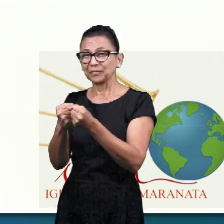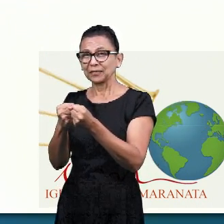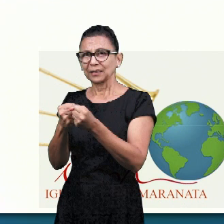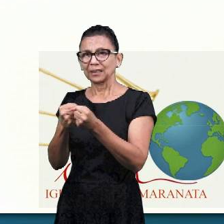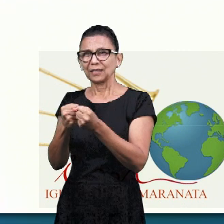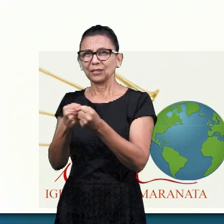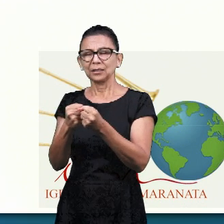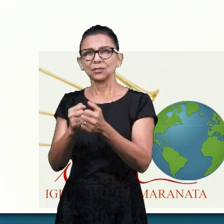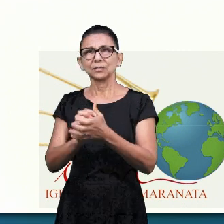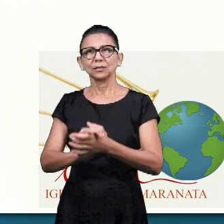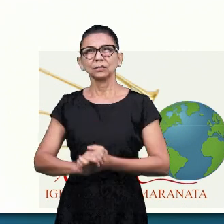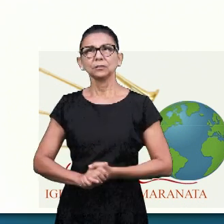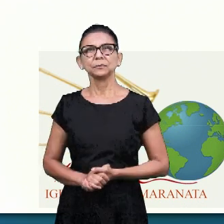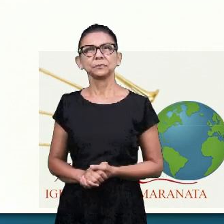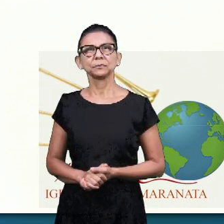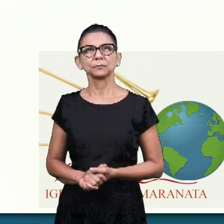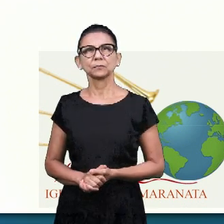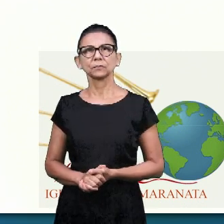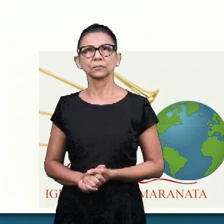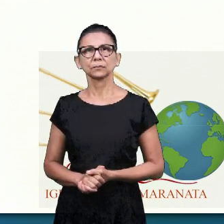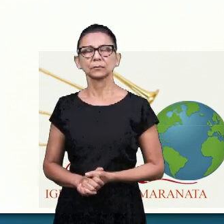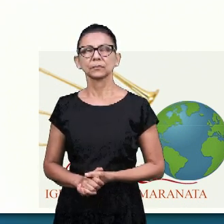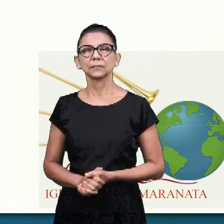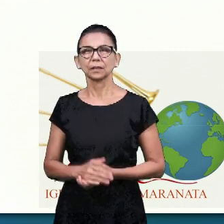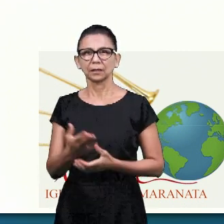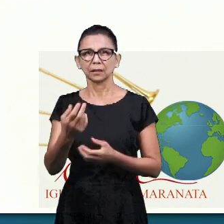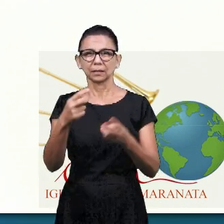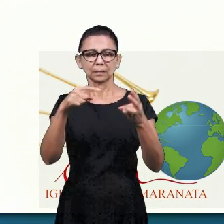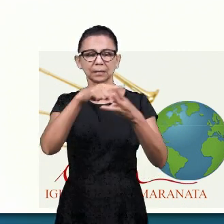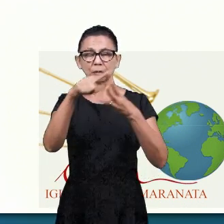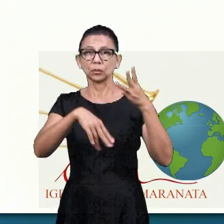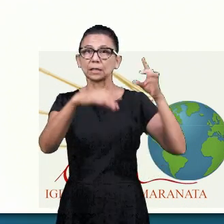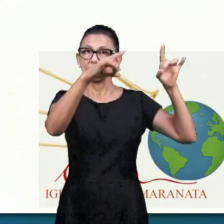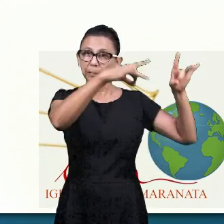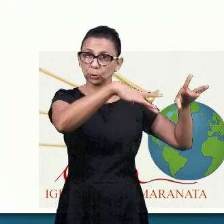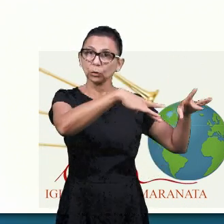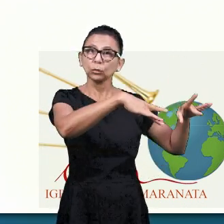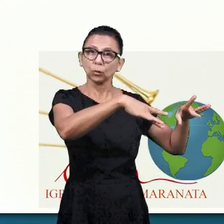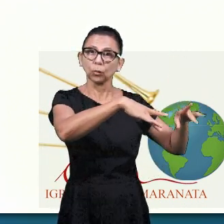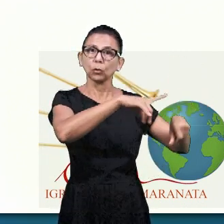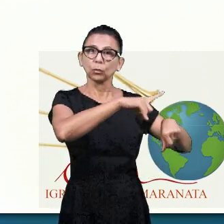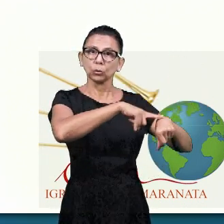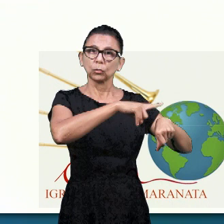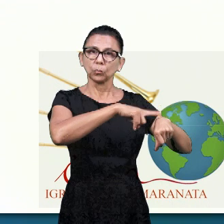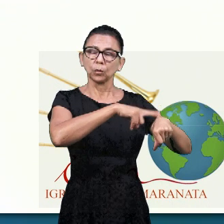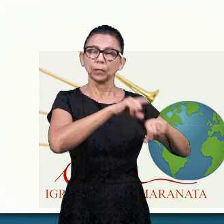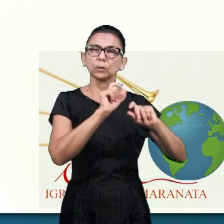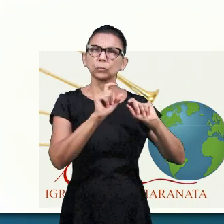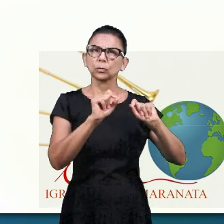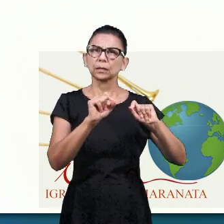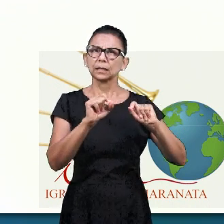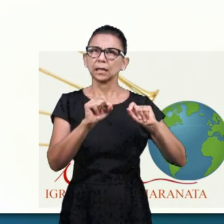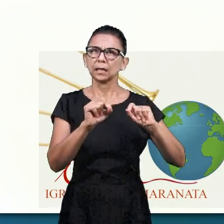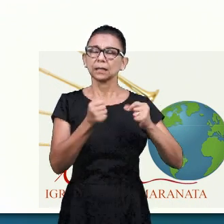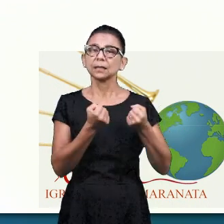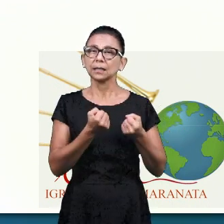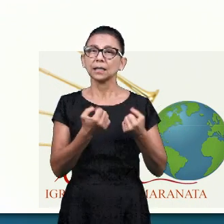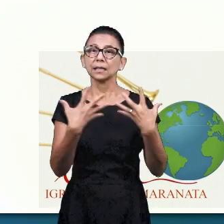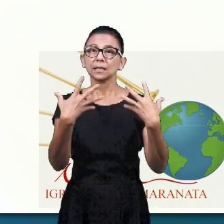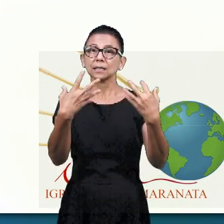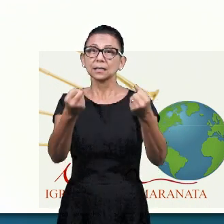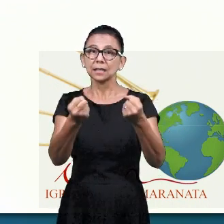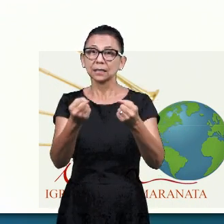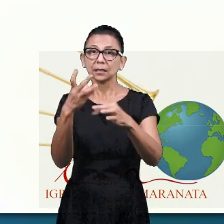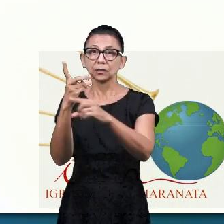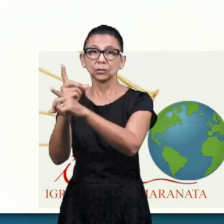allez identifier 3 choses que Bartimée a abandonnées, a laissées derrière lui au moment où il reçoit l'invitation pour la rencontre avec